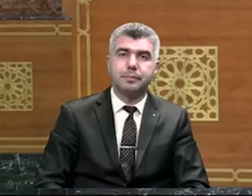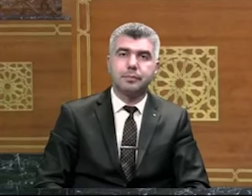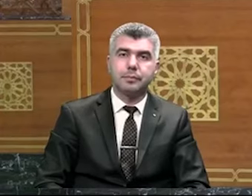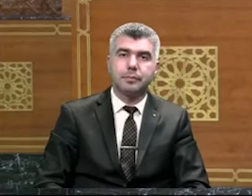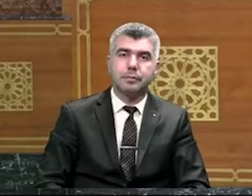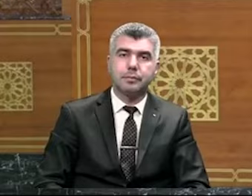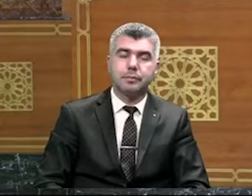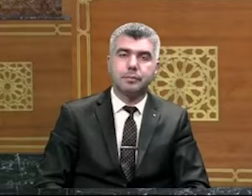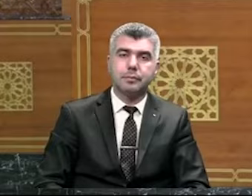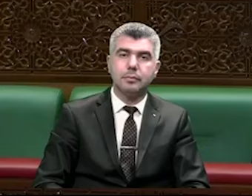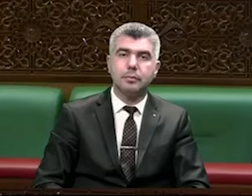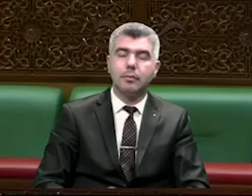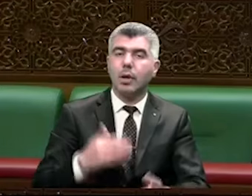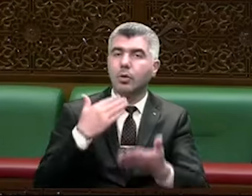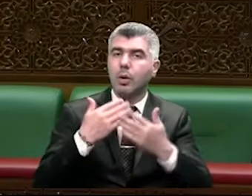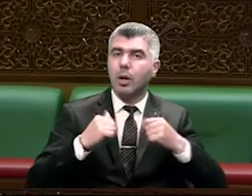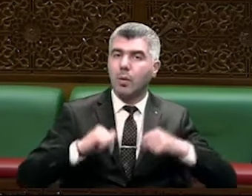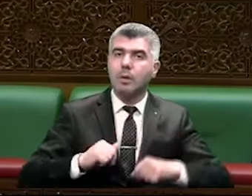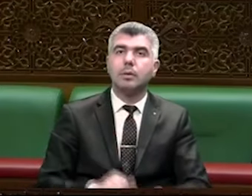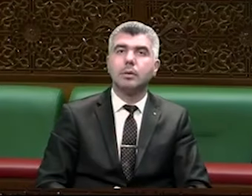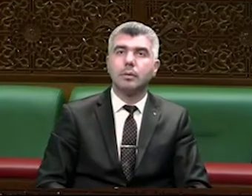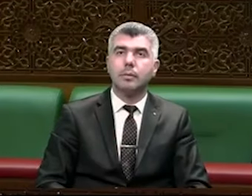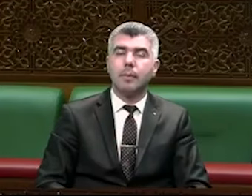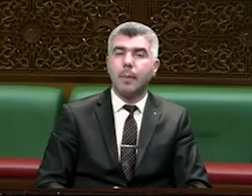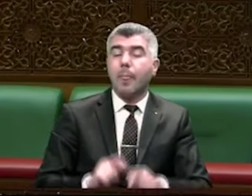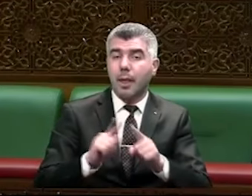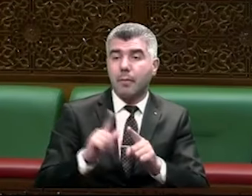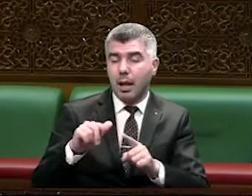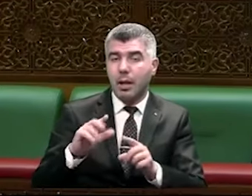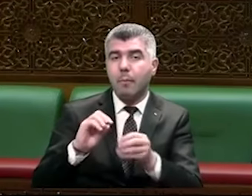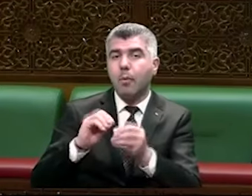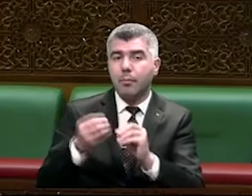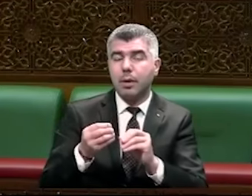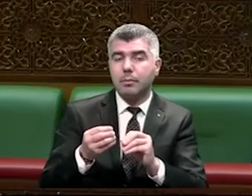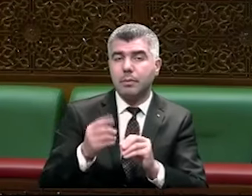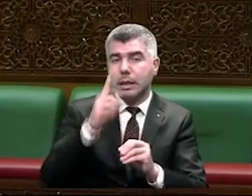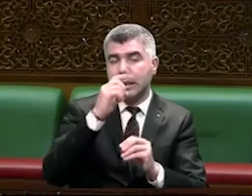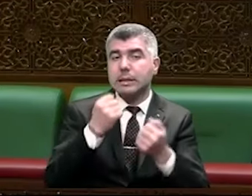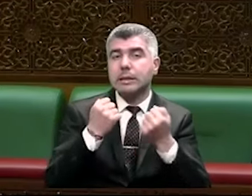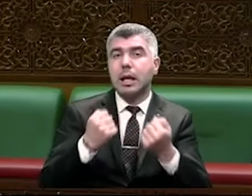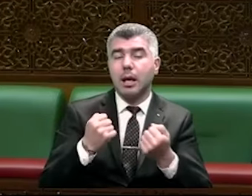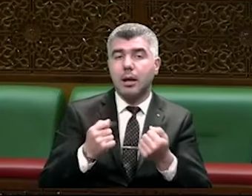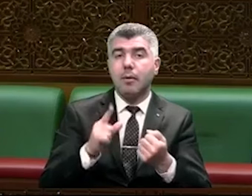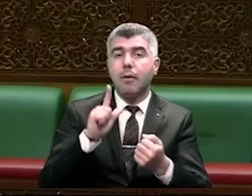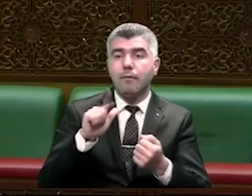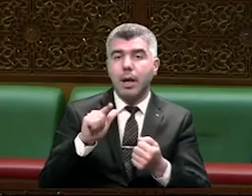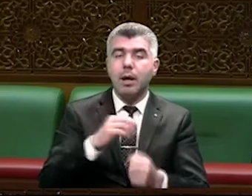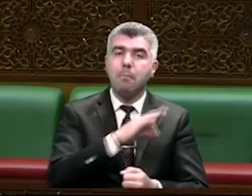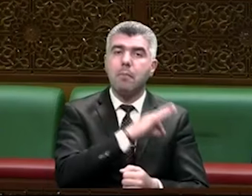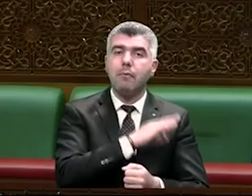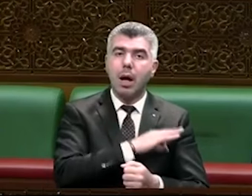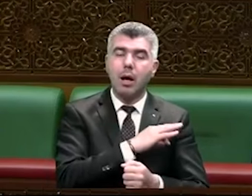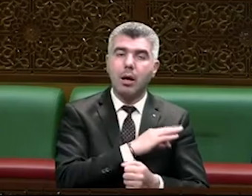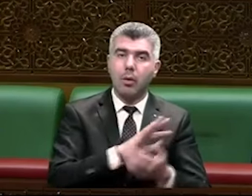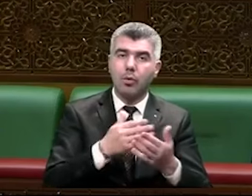كمال شكرا السيد الوزير ما قلتوا هذا واحد المشكل جد كبير ولكن فيه واحد المنفعه العامه كتعرفوا بان